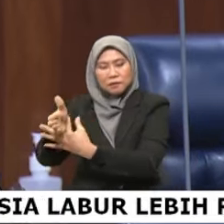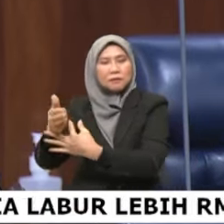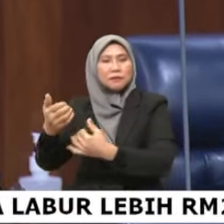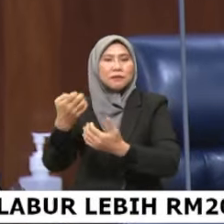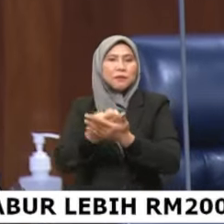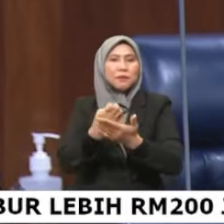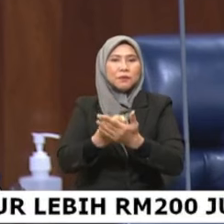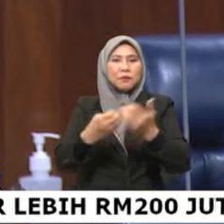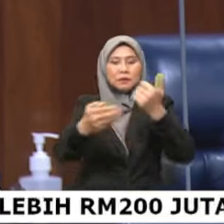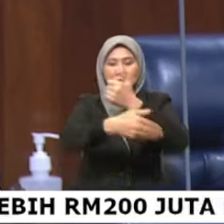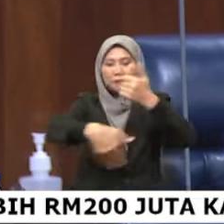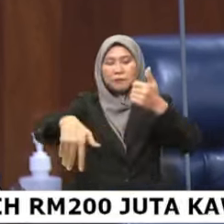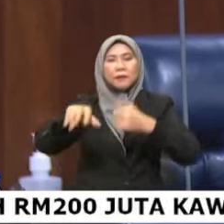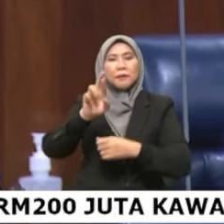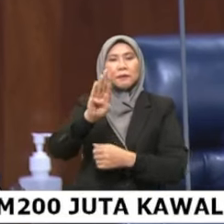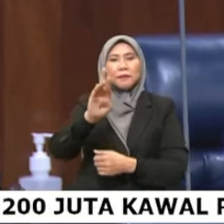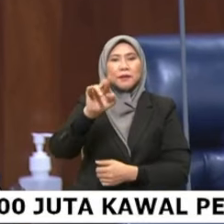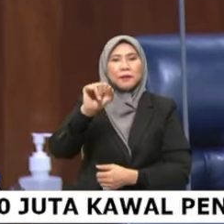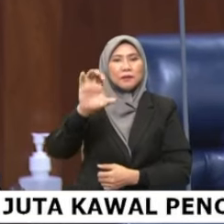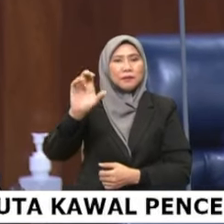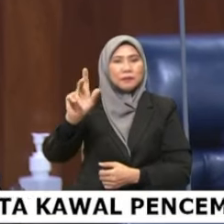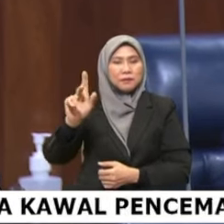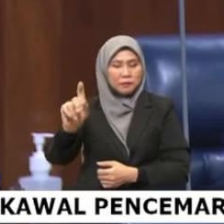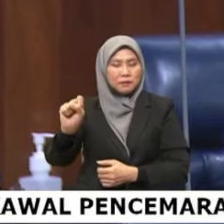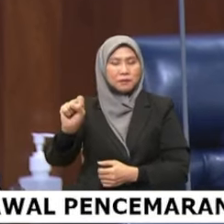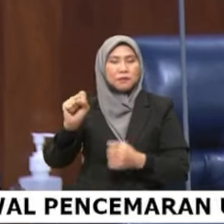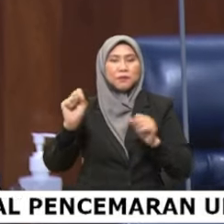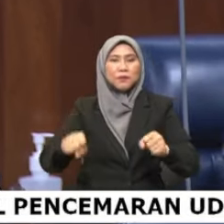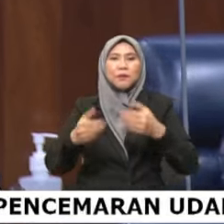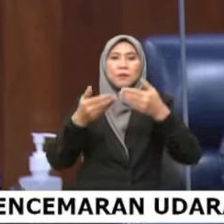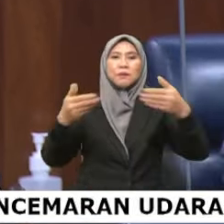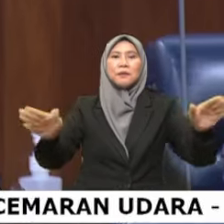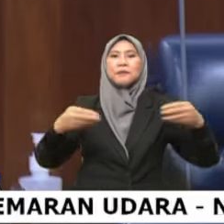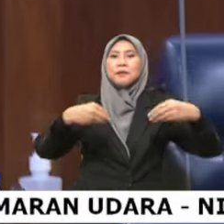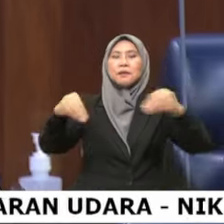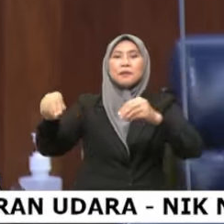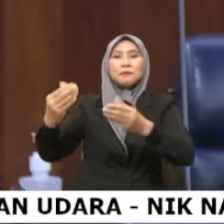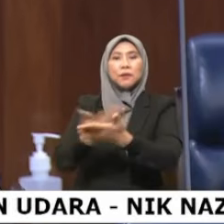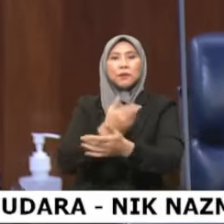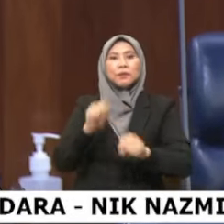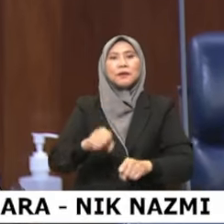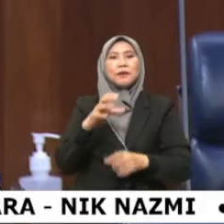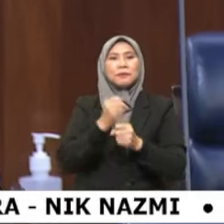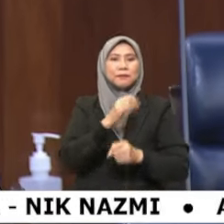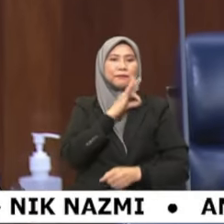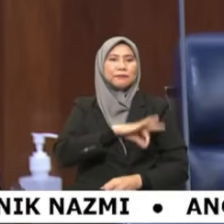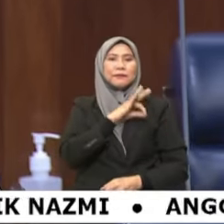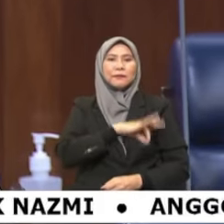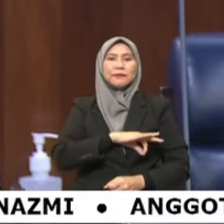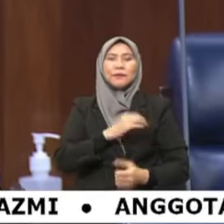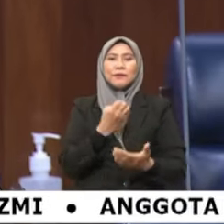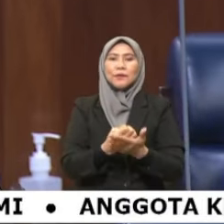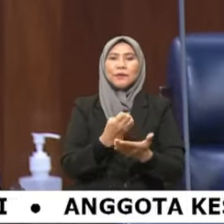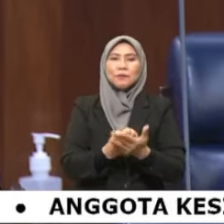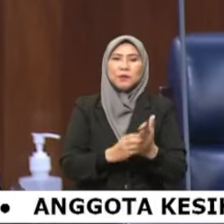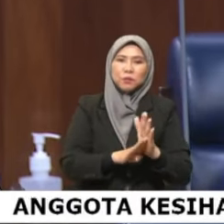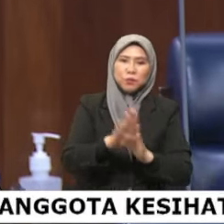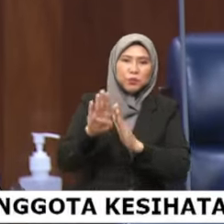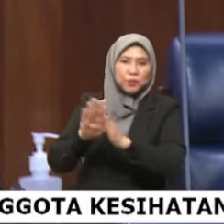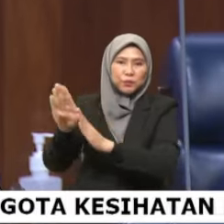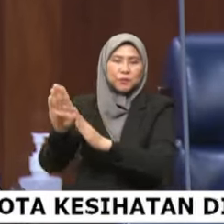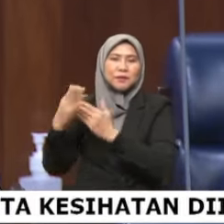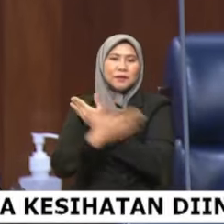ekonomi BRICS yang membuka kepada pasaran baru benar-benar memberi manfaat dan limpahan ekonomi negara dan rakyat secara